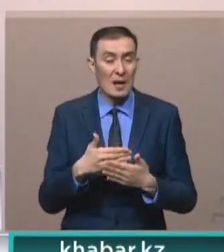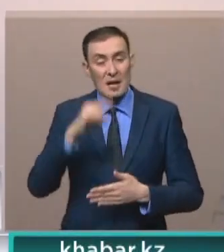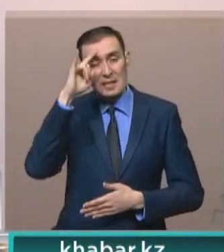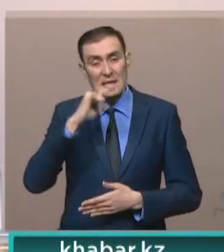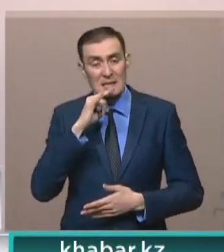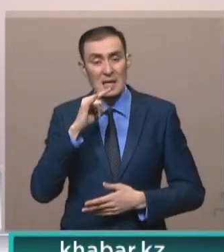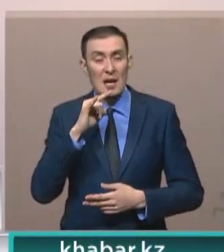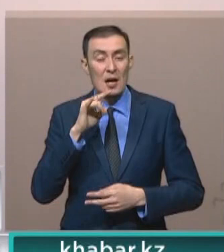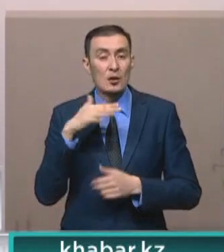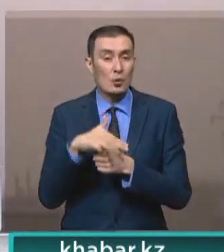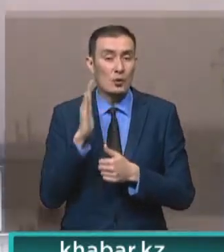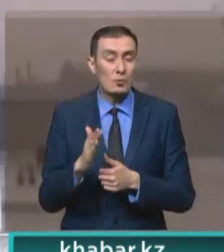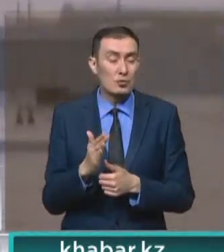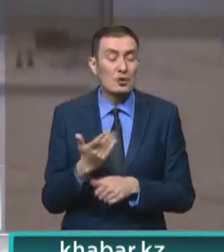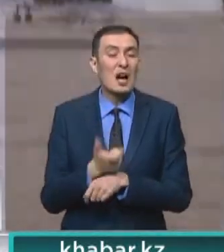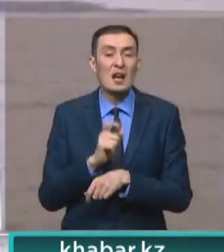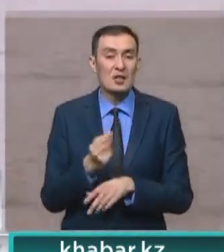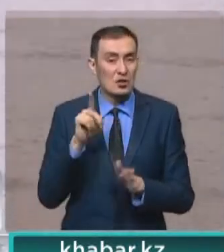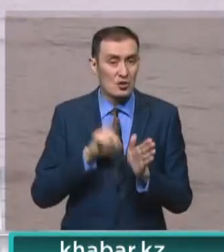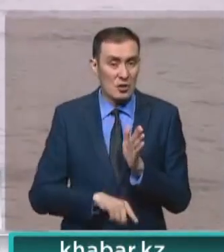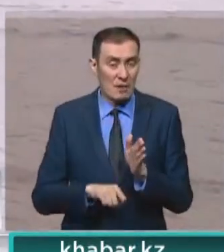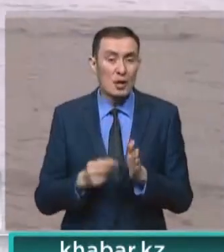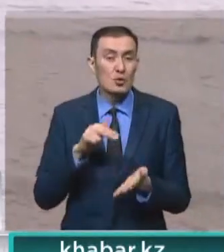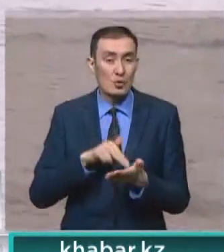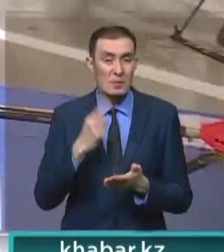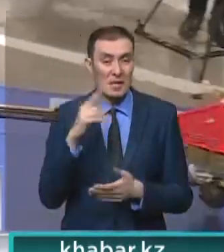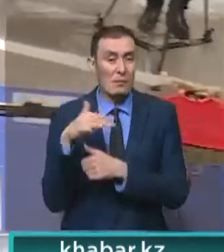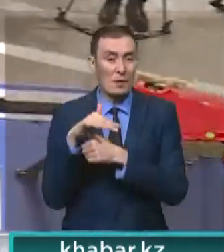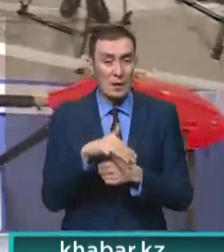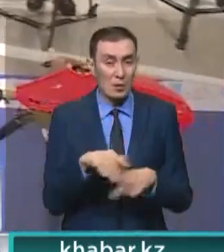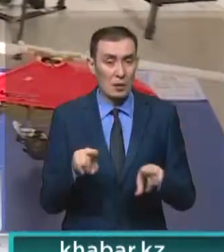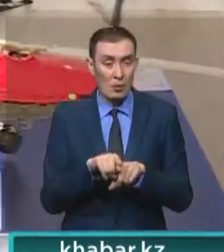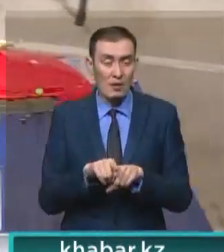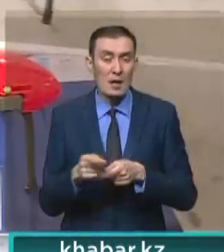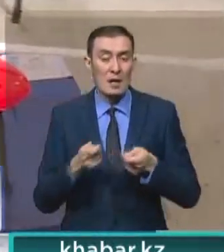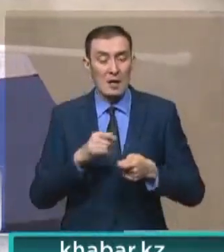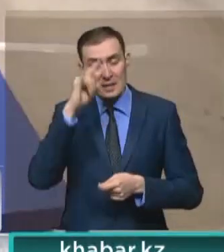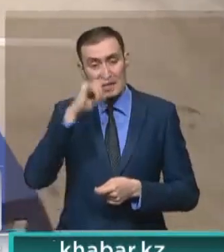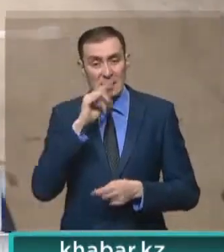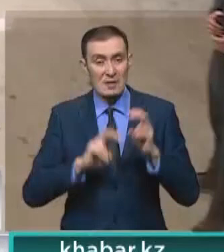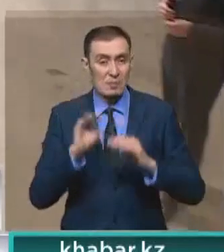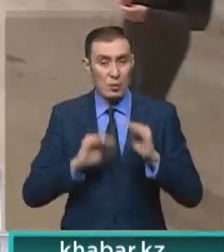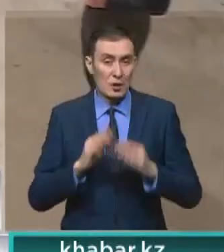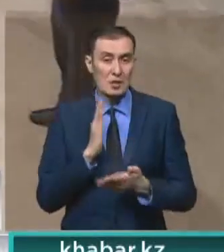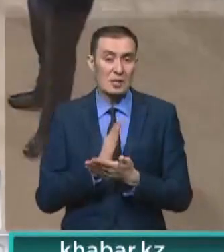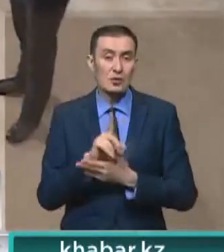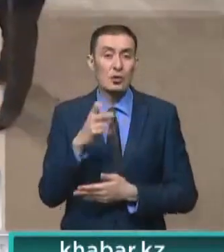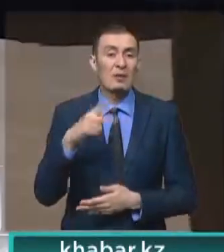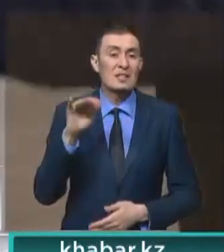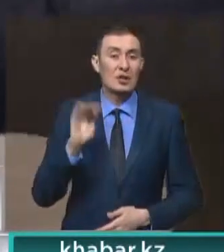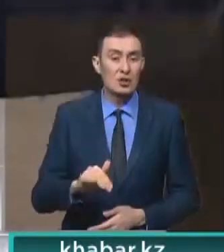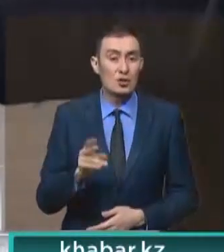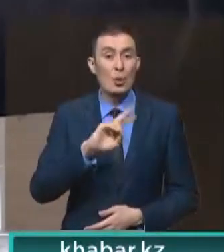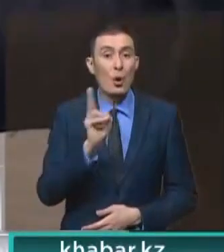дроны заказчикам обойдутся гораздо дешевле. Минимальная стоимость одного вертолета-дрона отечественного производства составит 120